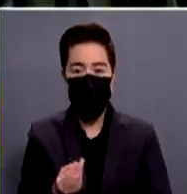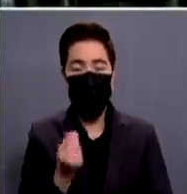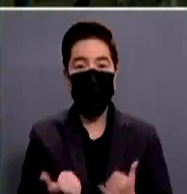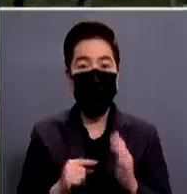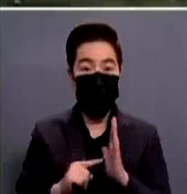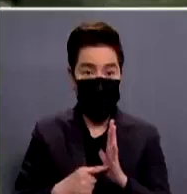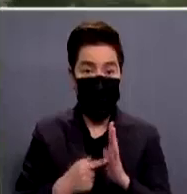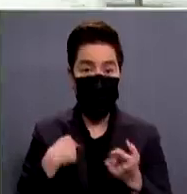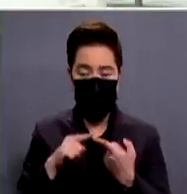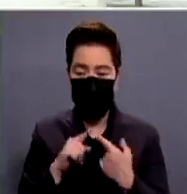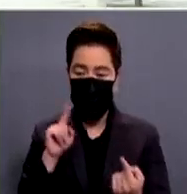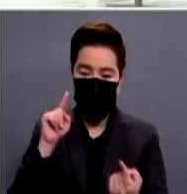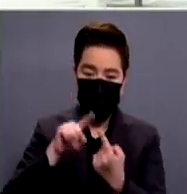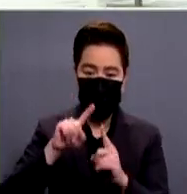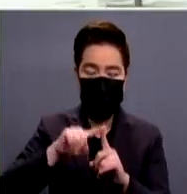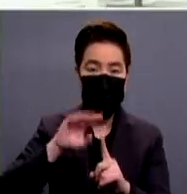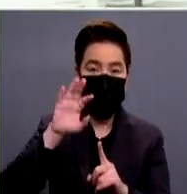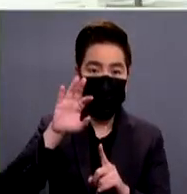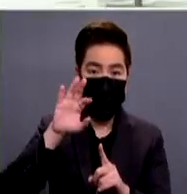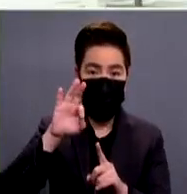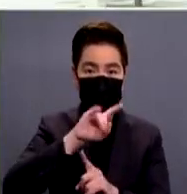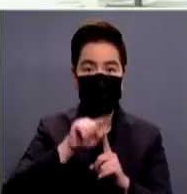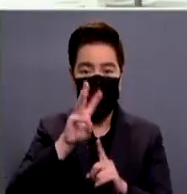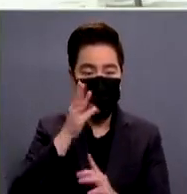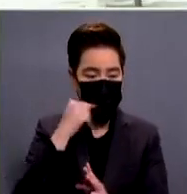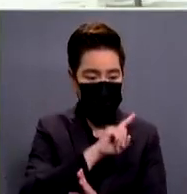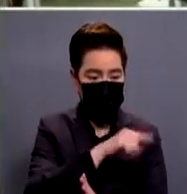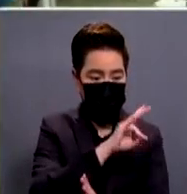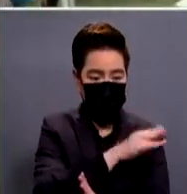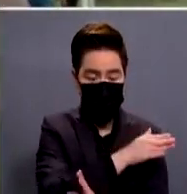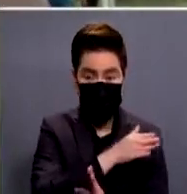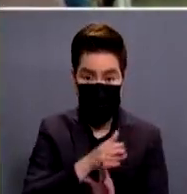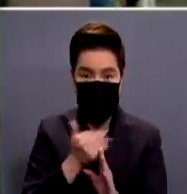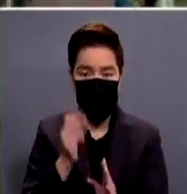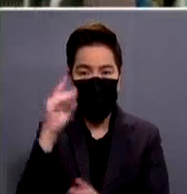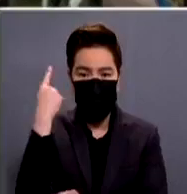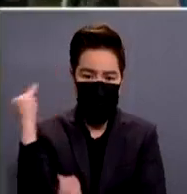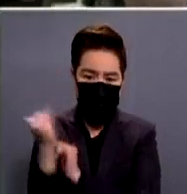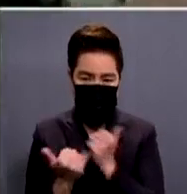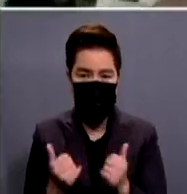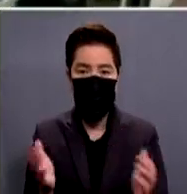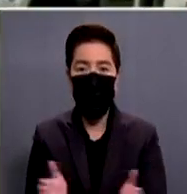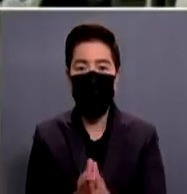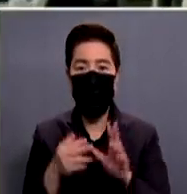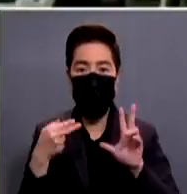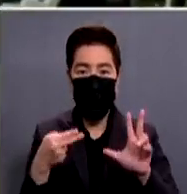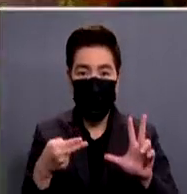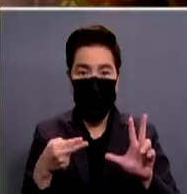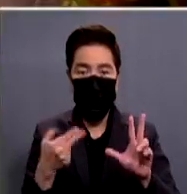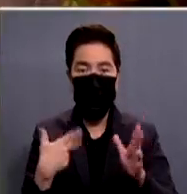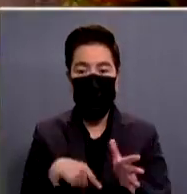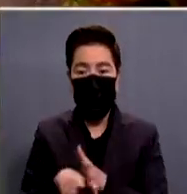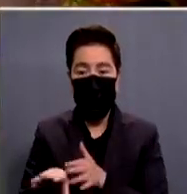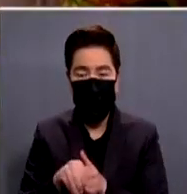ริ่มจนถึงวันที่6กันยายนเนี่ยตั้งแต่เริ่มมานะคุณผู้ชมตั้งแต่1กรกฎาคมมาเนี่ยนะคะมีนักท่องเที่ยวเกือบ 30,000 คนละในจำนวนนี้ติ